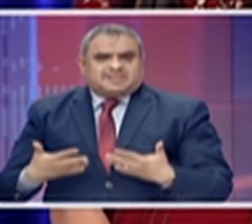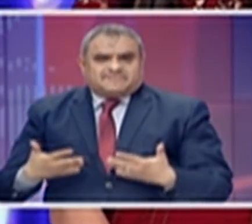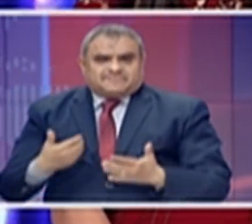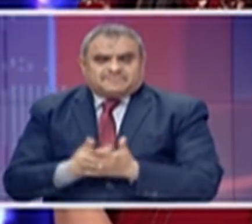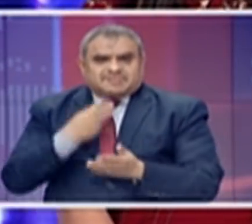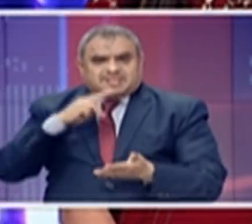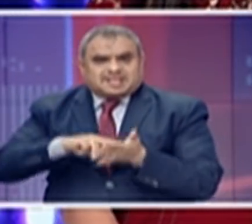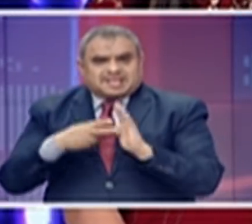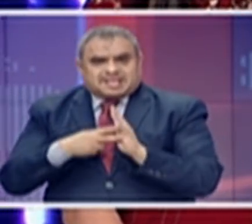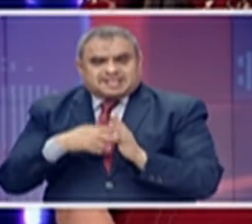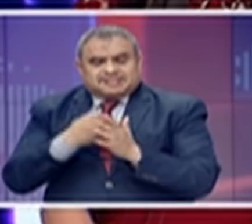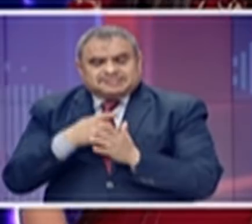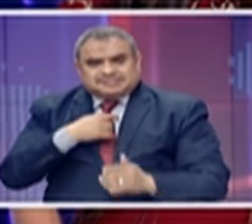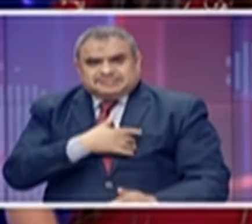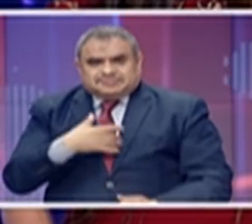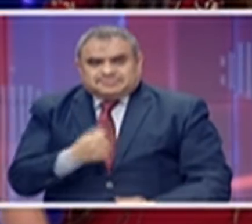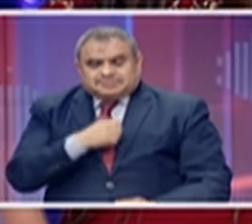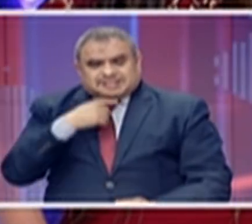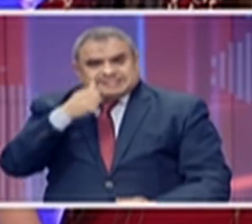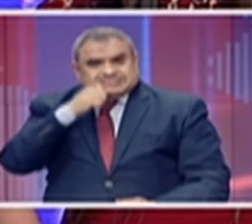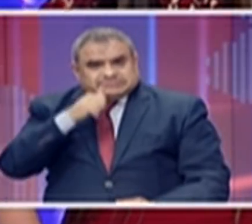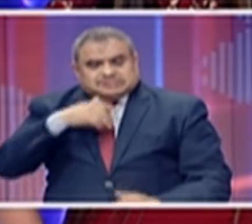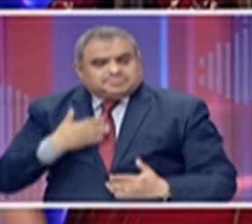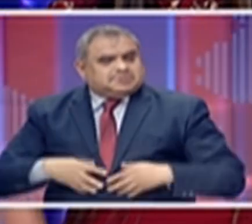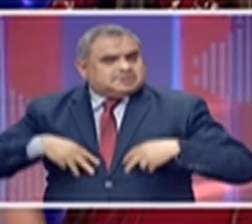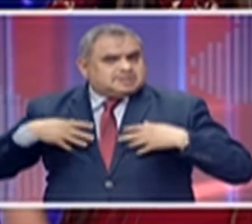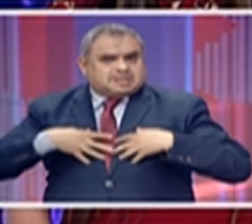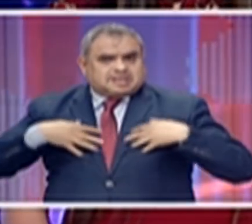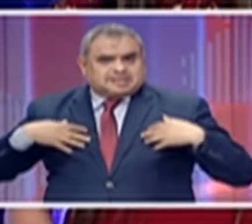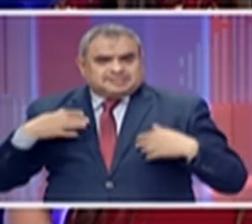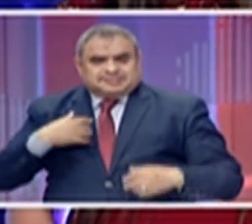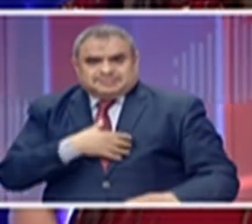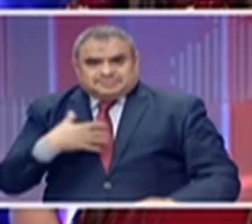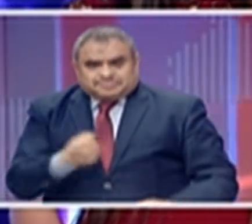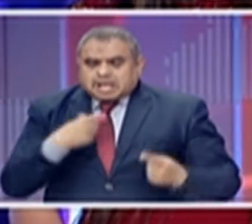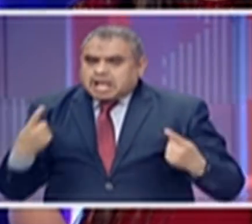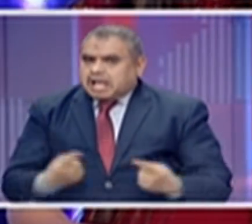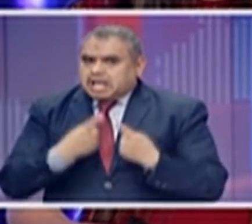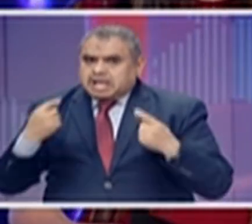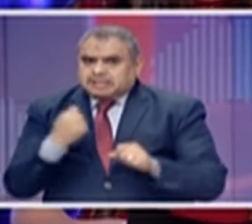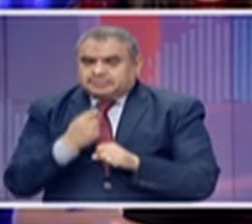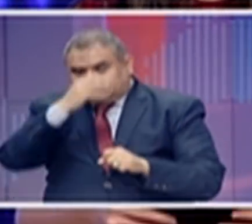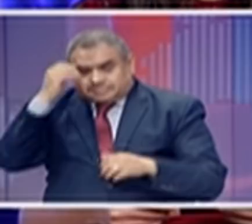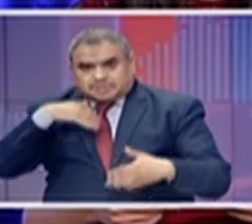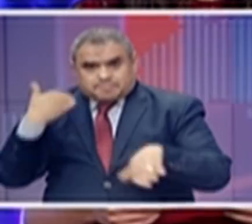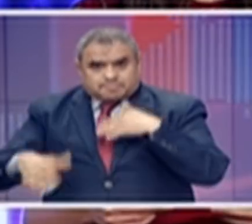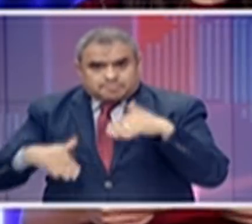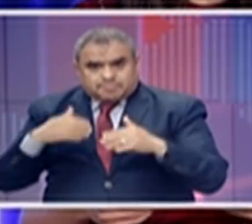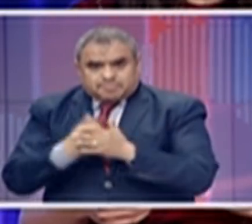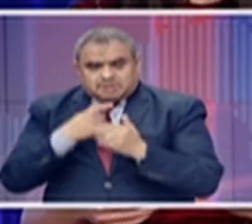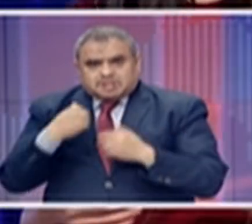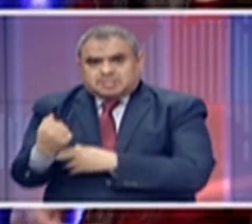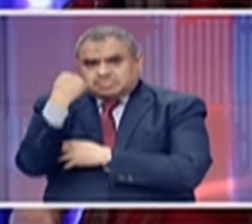على تحويل الألم إلى أمل، والمحنة إلى منحة، والإعاقة إلى